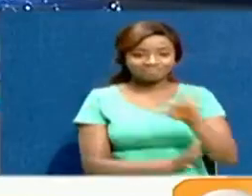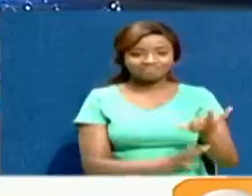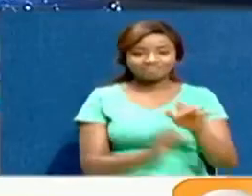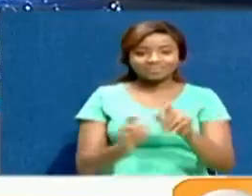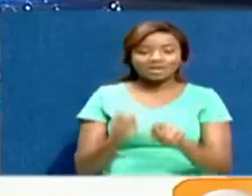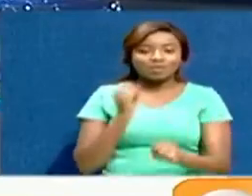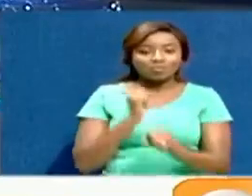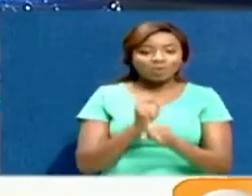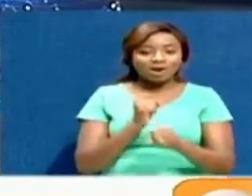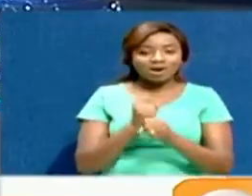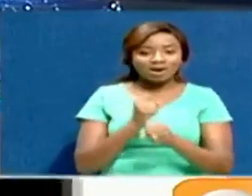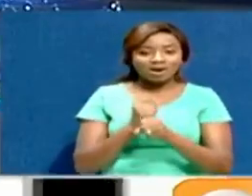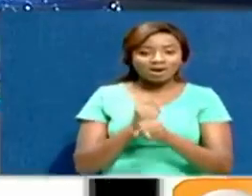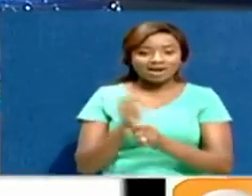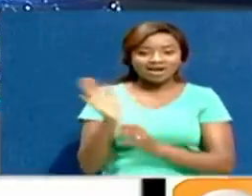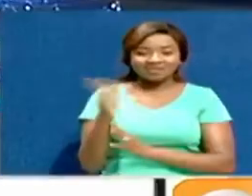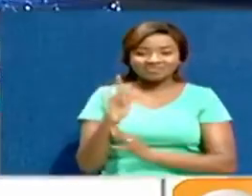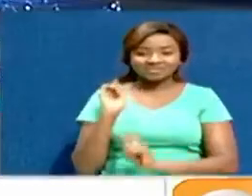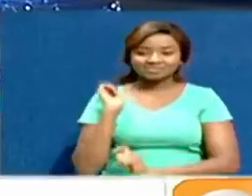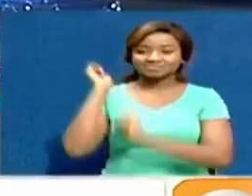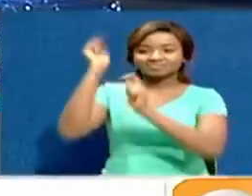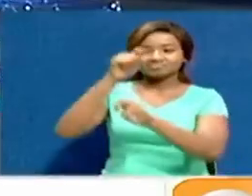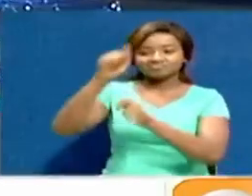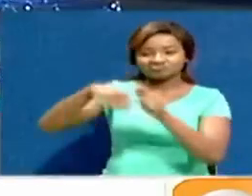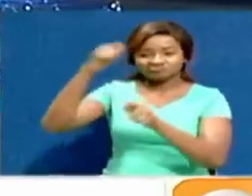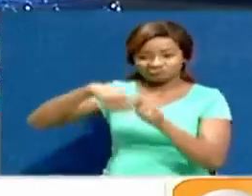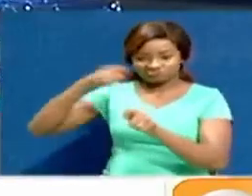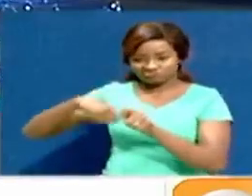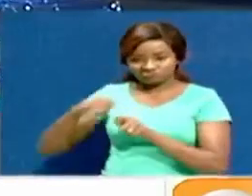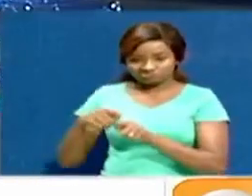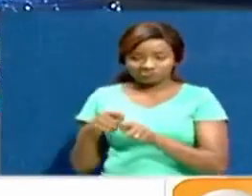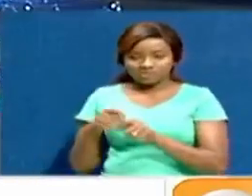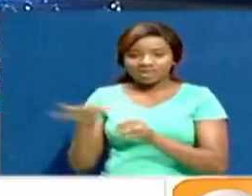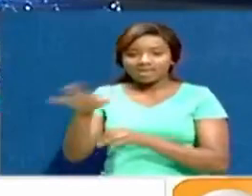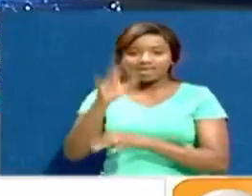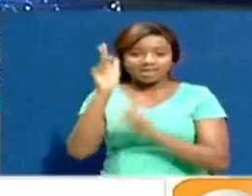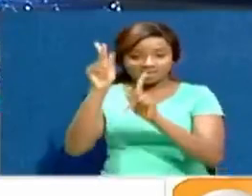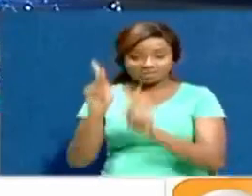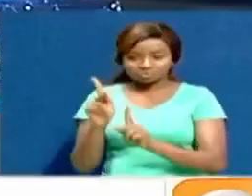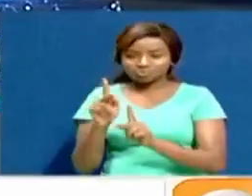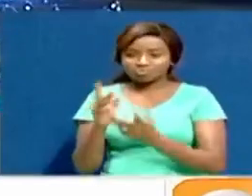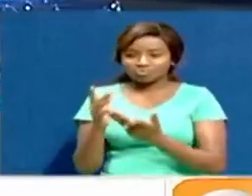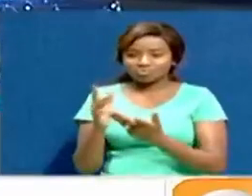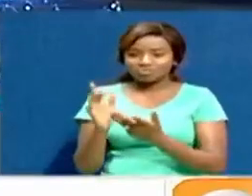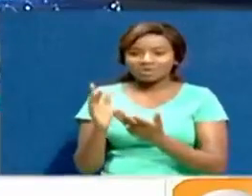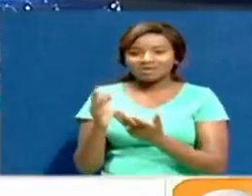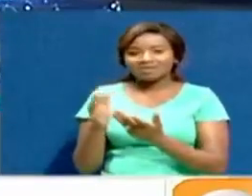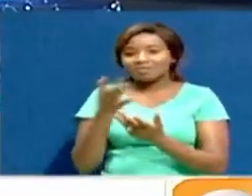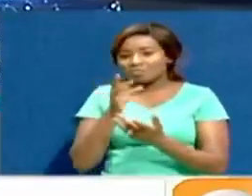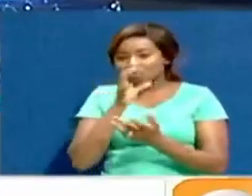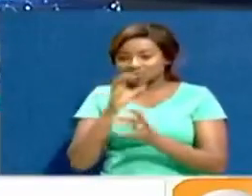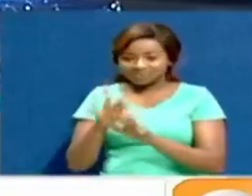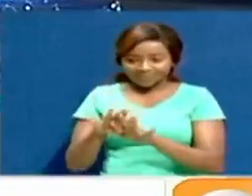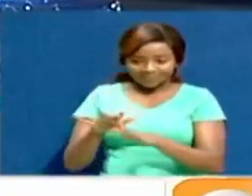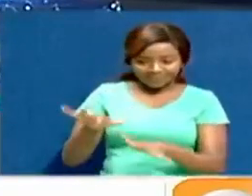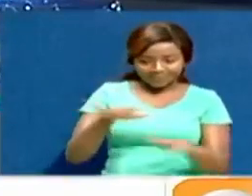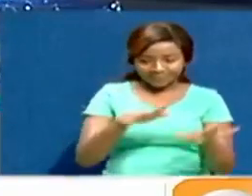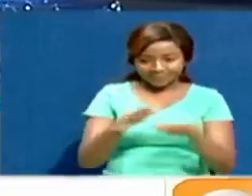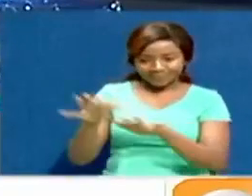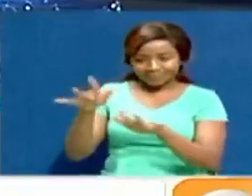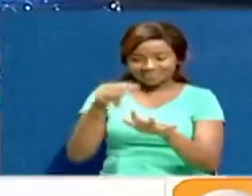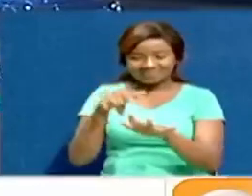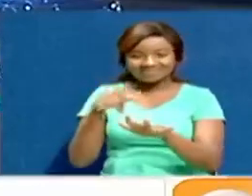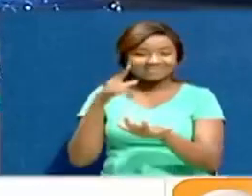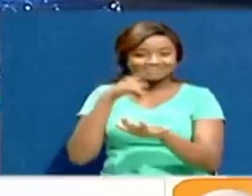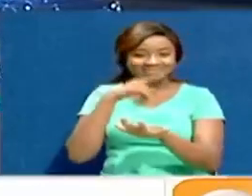Na uvuvi katika ziwa Victoria umekuwa tegemeo la miaka mingi kwa familia zaidi ya laki mbili. Hata hivyo uchafuzi wa mazingira umesababisha